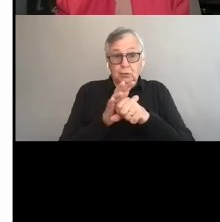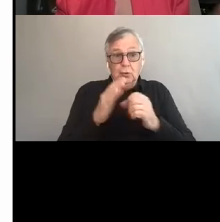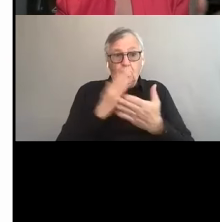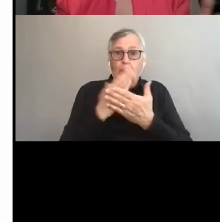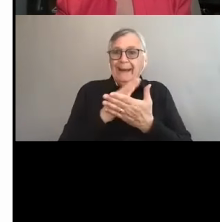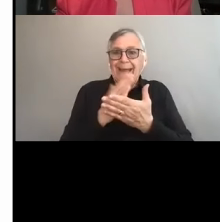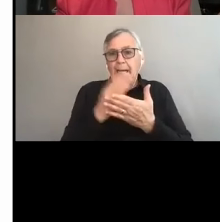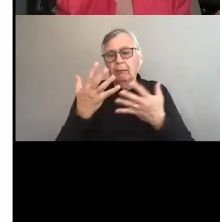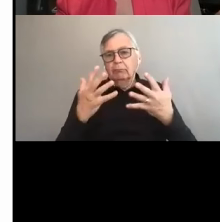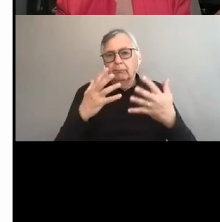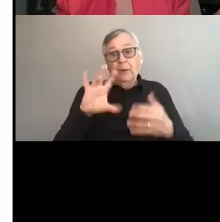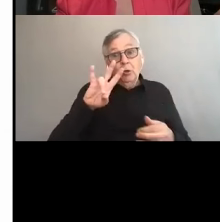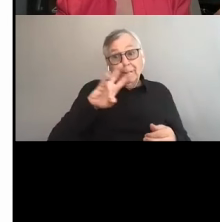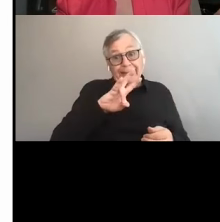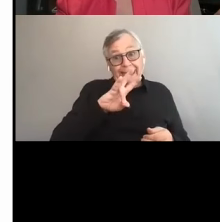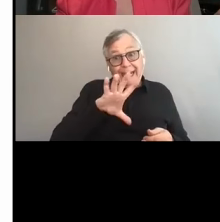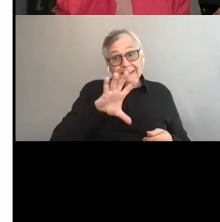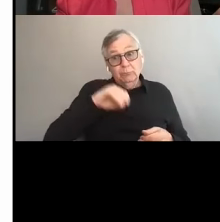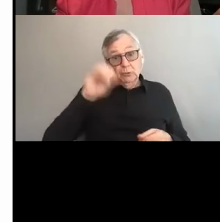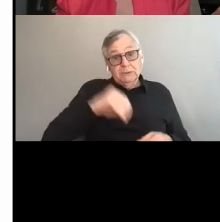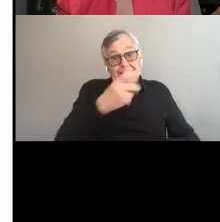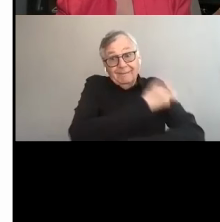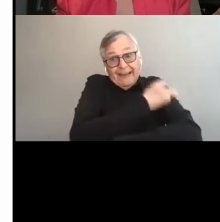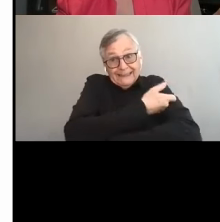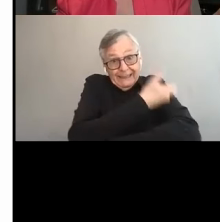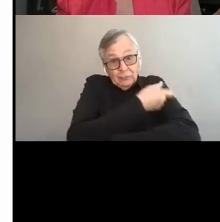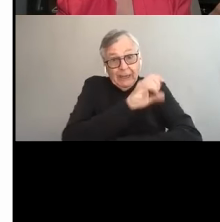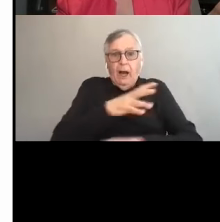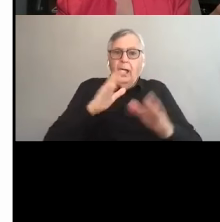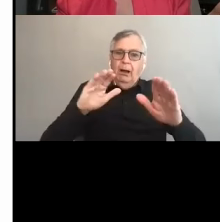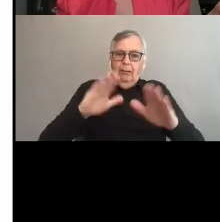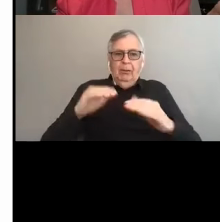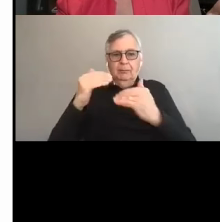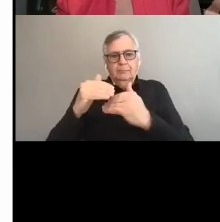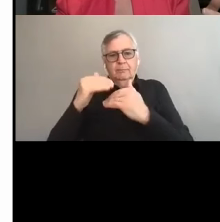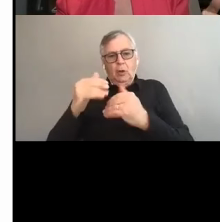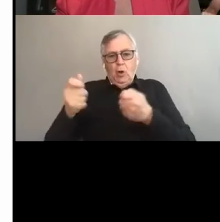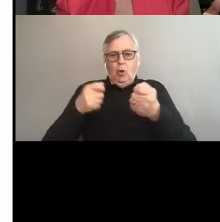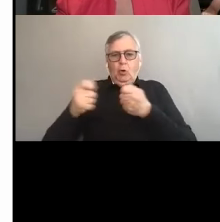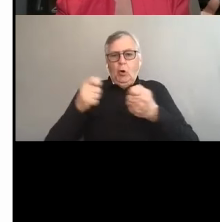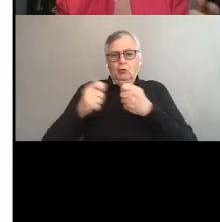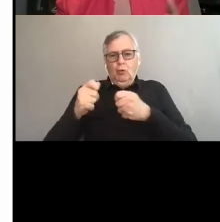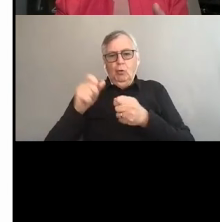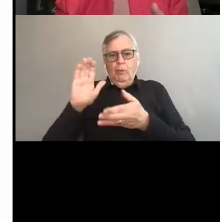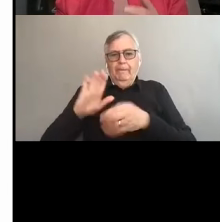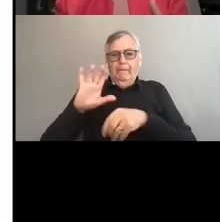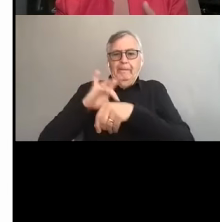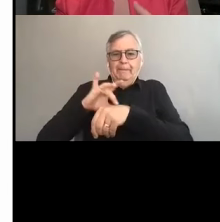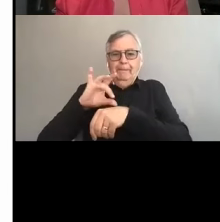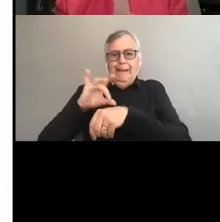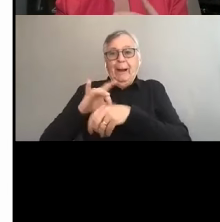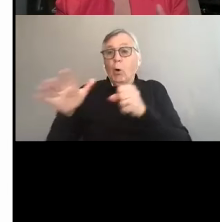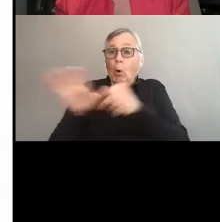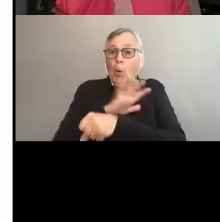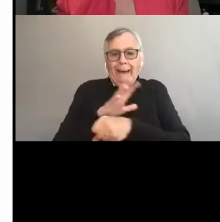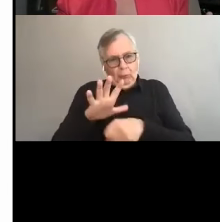moyenne, mais qu'il y a 75 % des gens qui sont vaccinés, on va voir qu'on va contrôler l'infection, peut-être pas